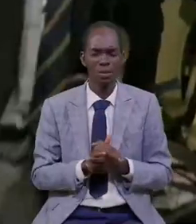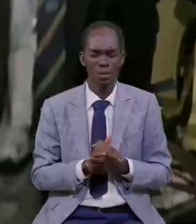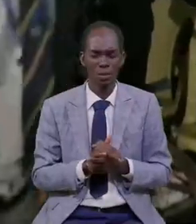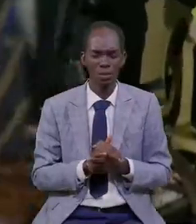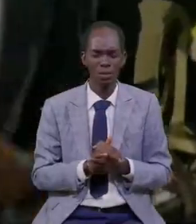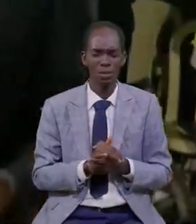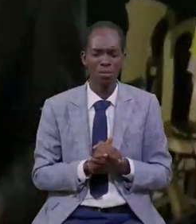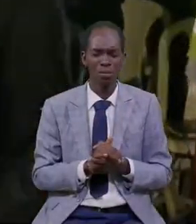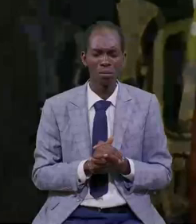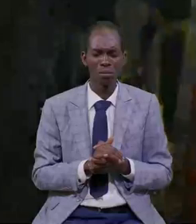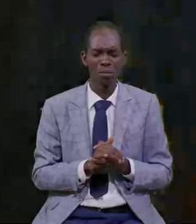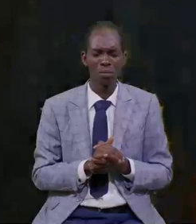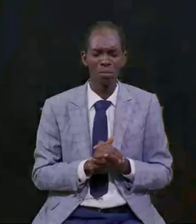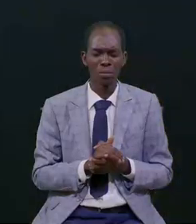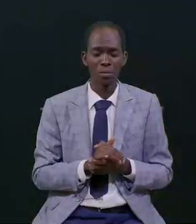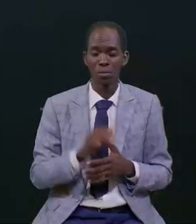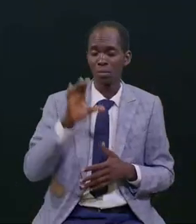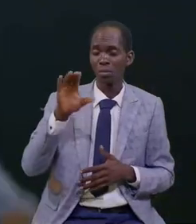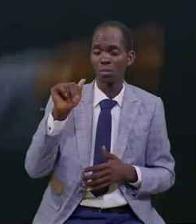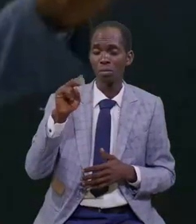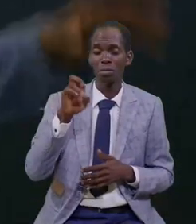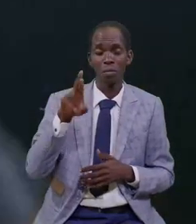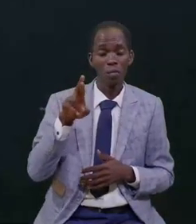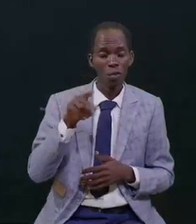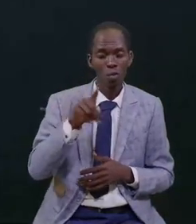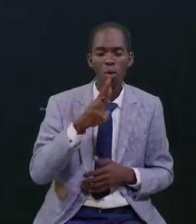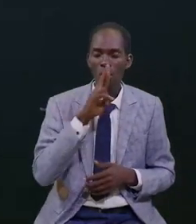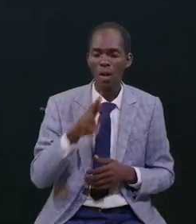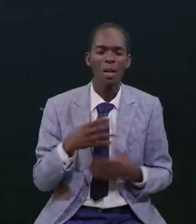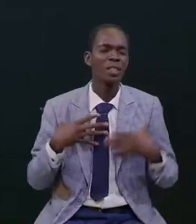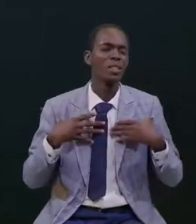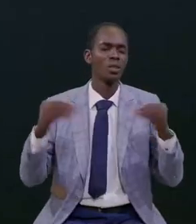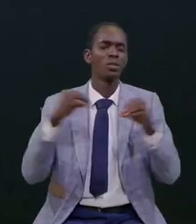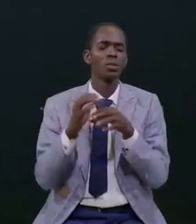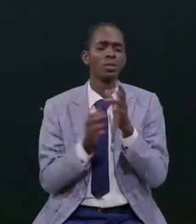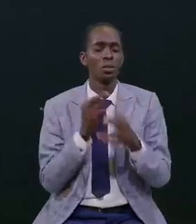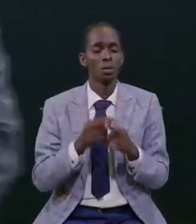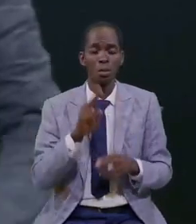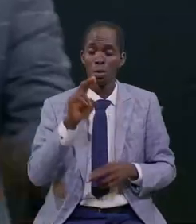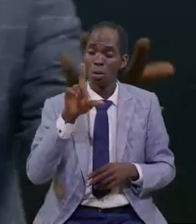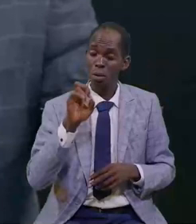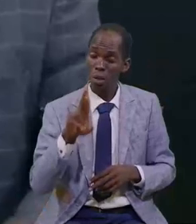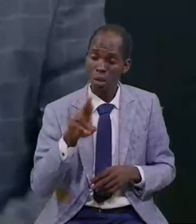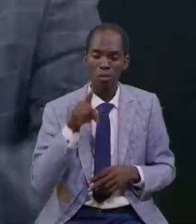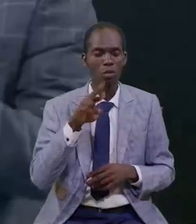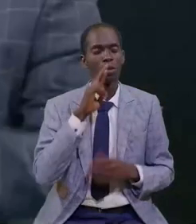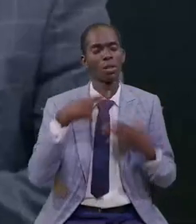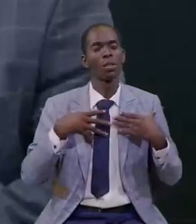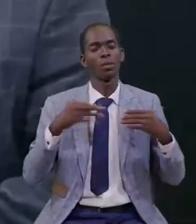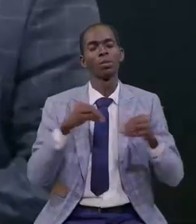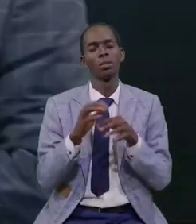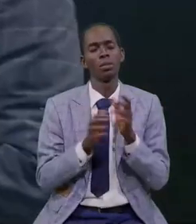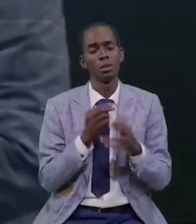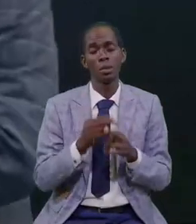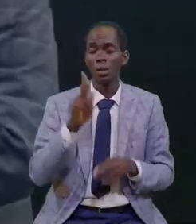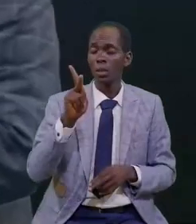Jésus cancer vous êtes guéris UL sa vous êtes guéris problème